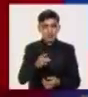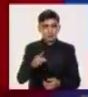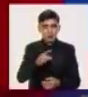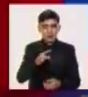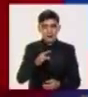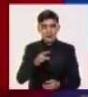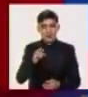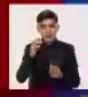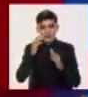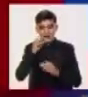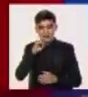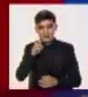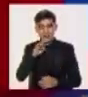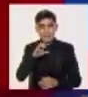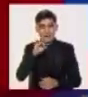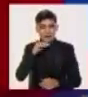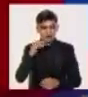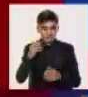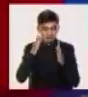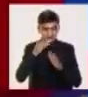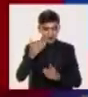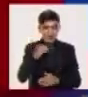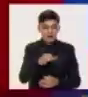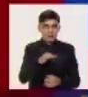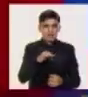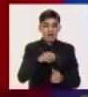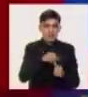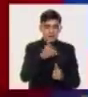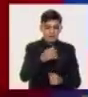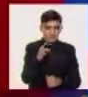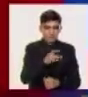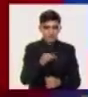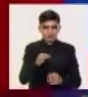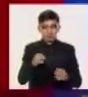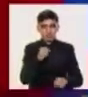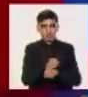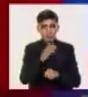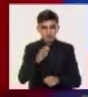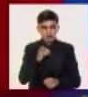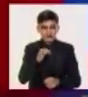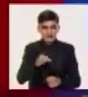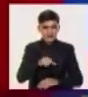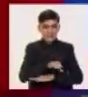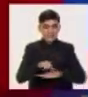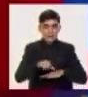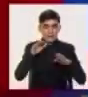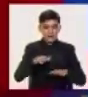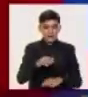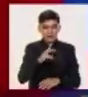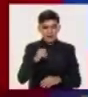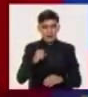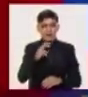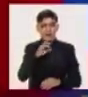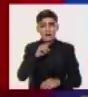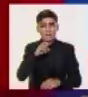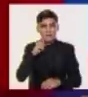республика Армения останавливаются на занятых ими позициях. Вдоль линии соприкосновения в Нагорном Карабахе